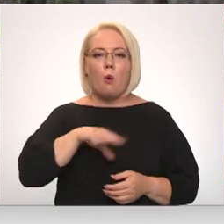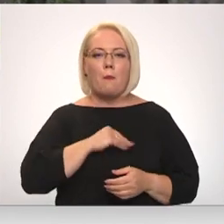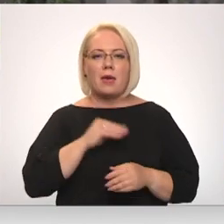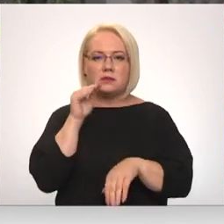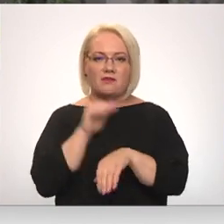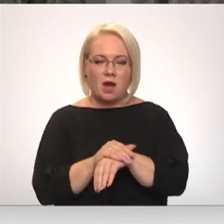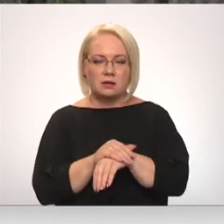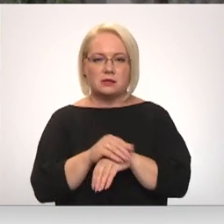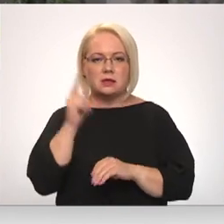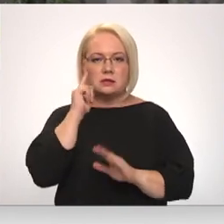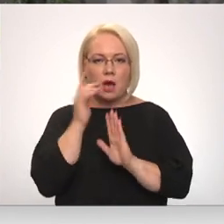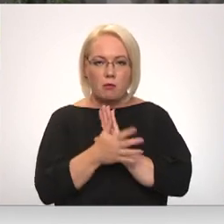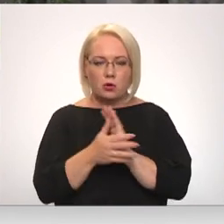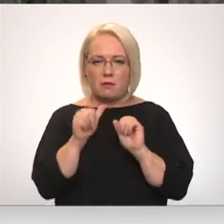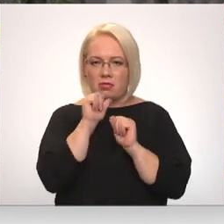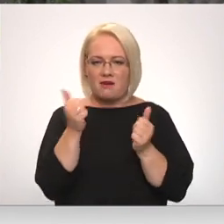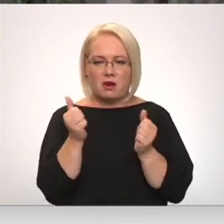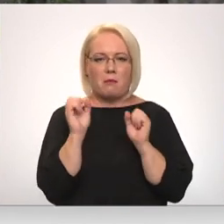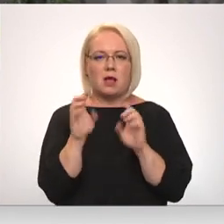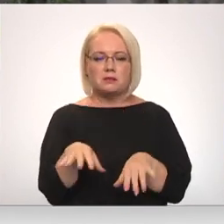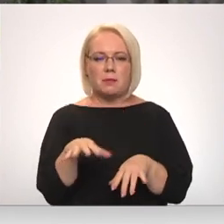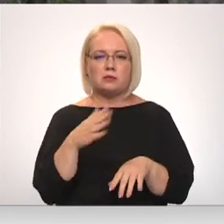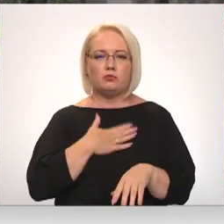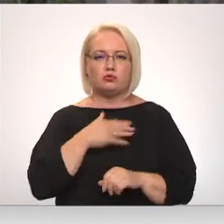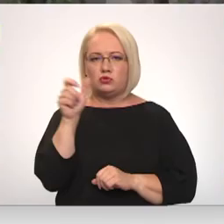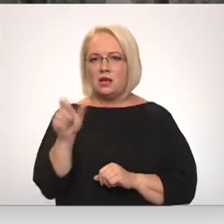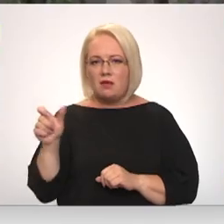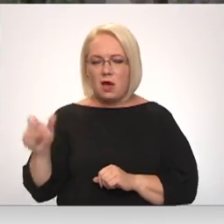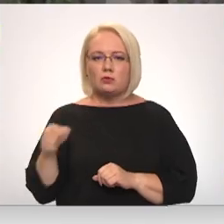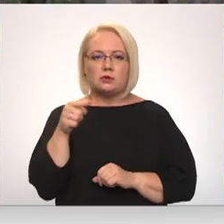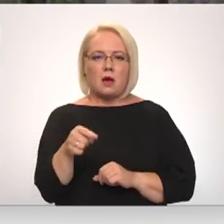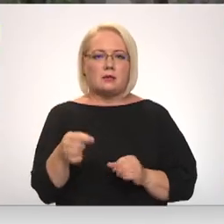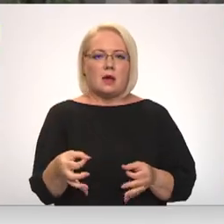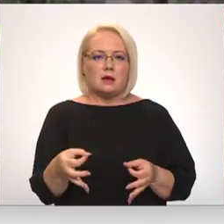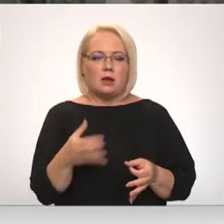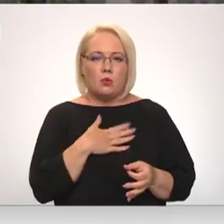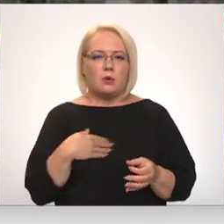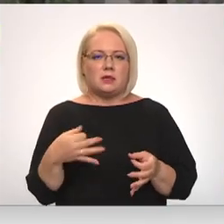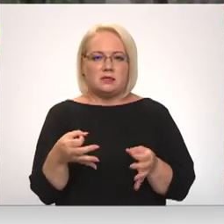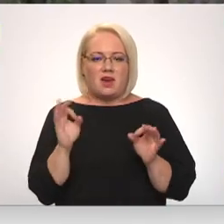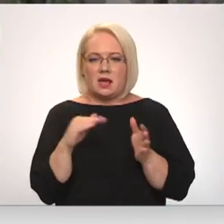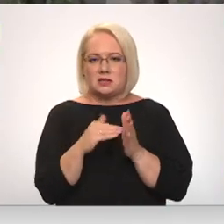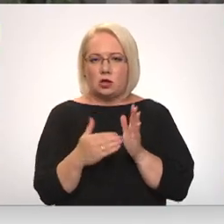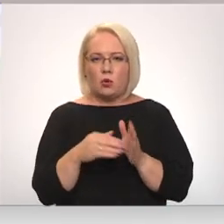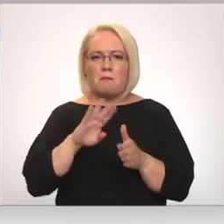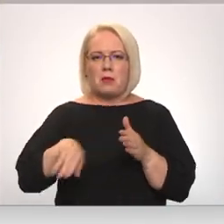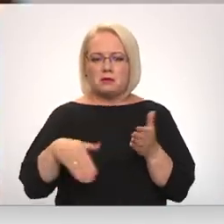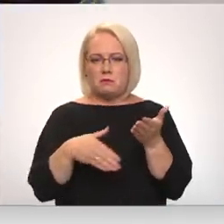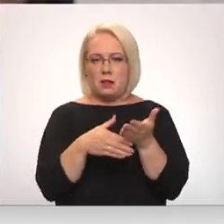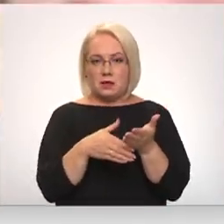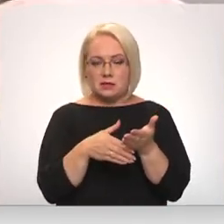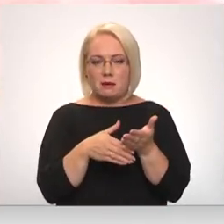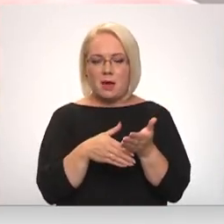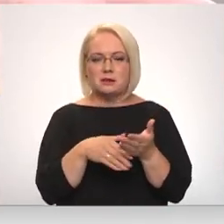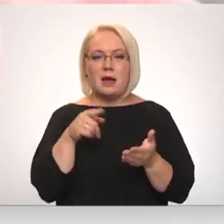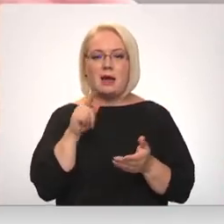faktiski saprotam, ka mēs nevaram atstāt mūsu līdzcilvēkus tādā ļoti svarīgā situācijā bez palīdzības. Saskaņā